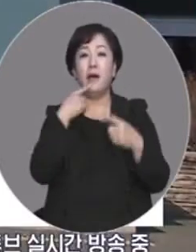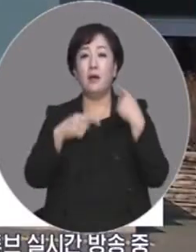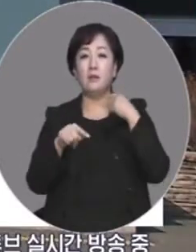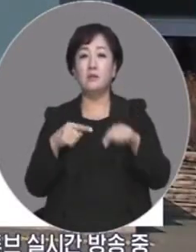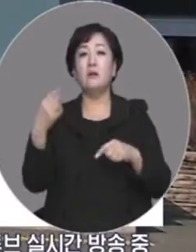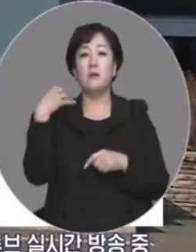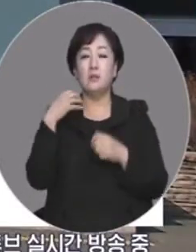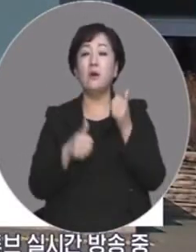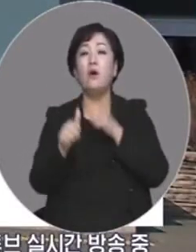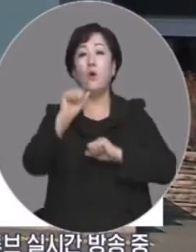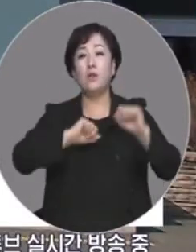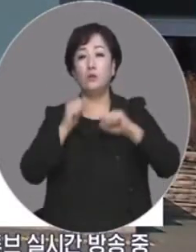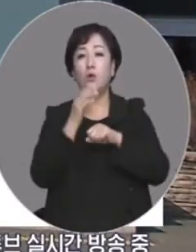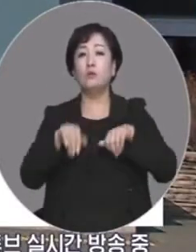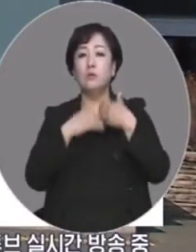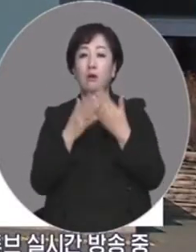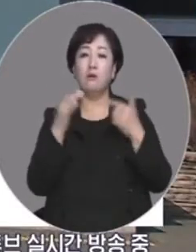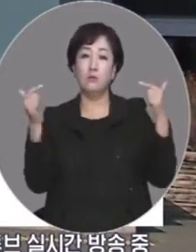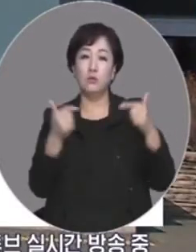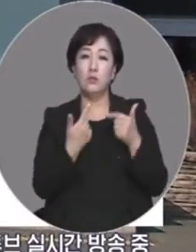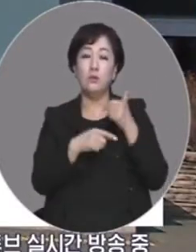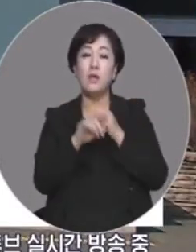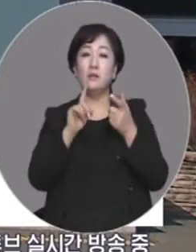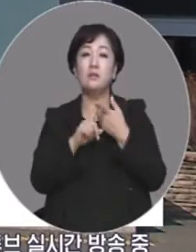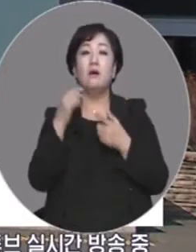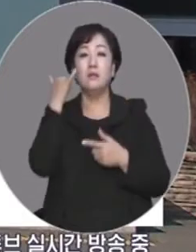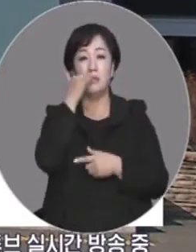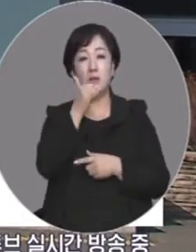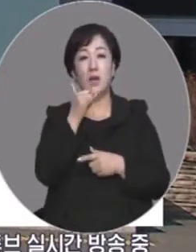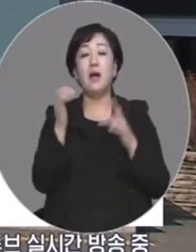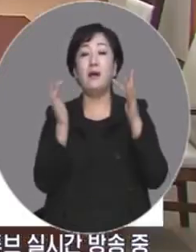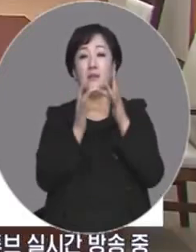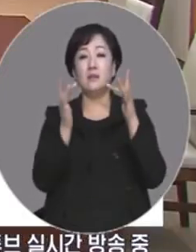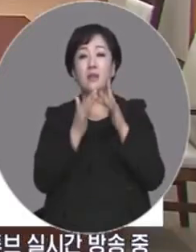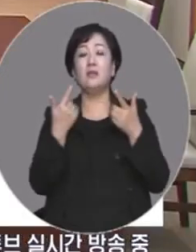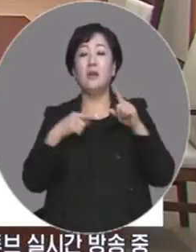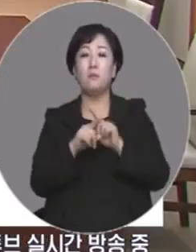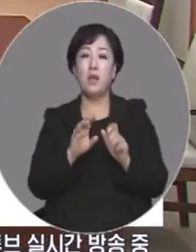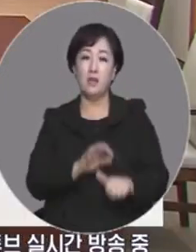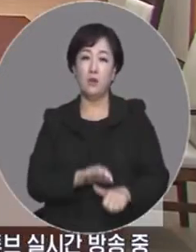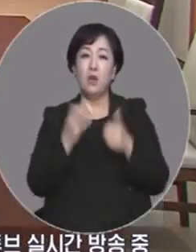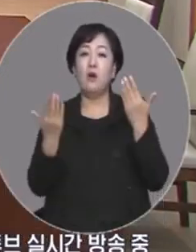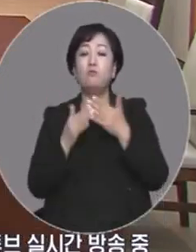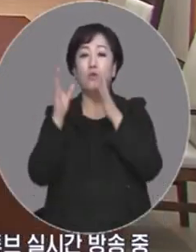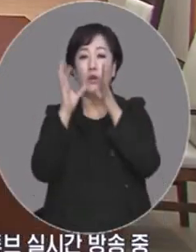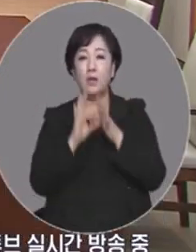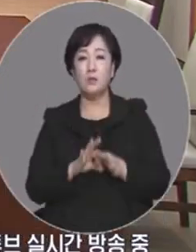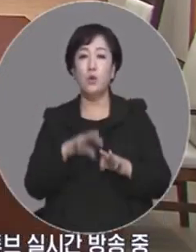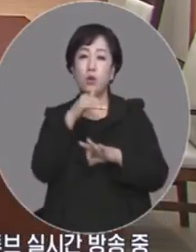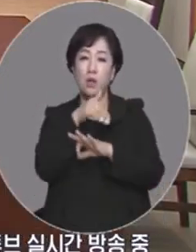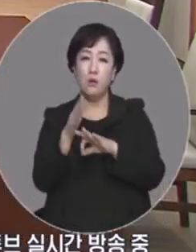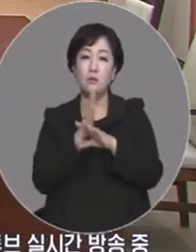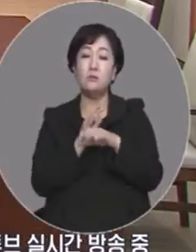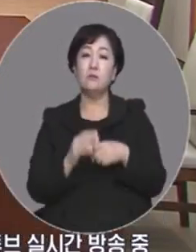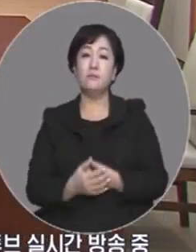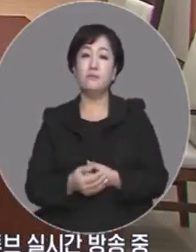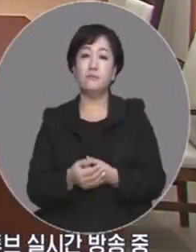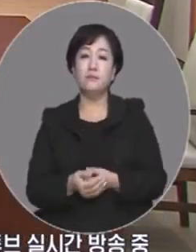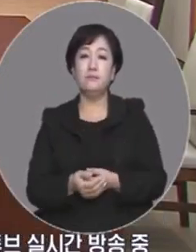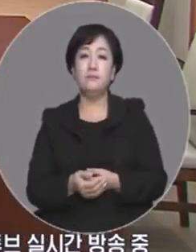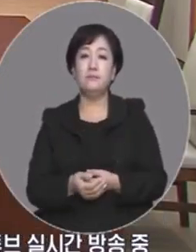행정과 의정활동 공백을 최소화하기 위해 전화와 SNS 등을 활용해 업무를 이어갈 방침이라고 밝혔습니다.